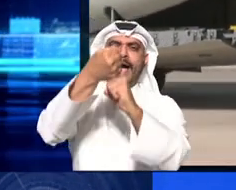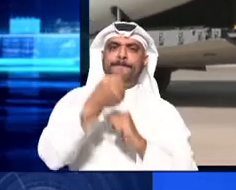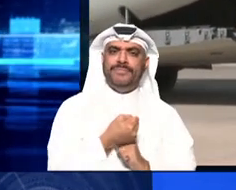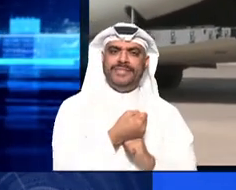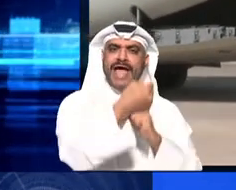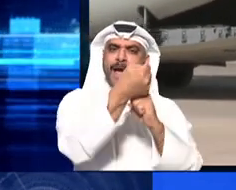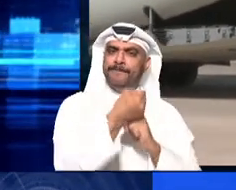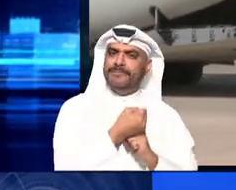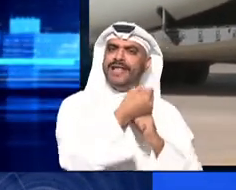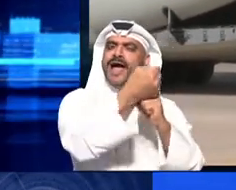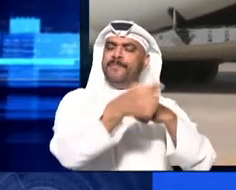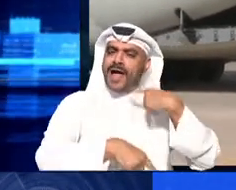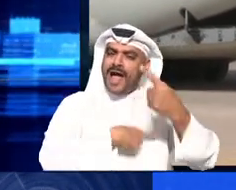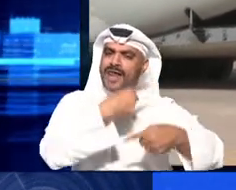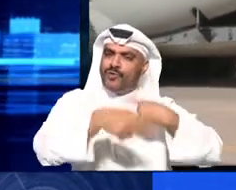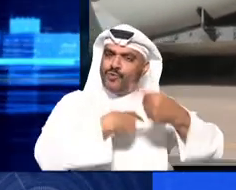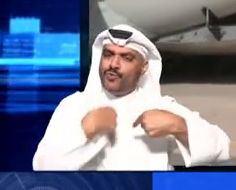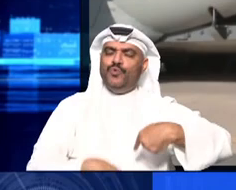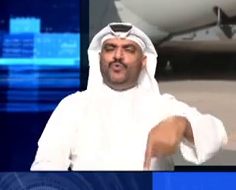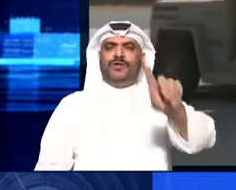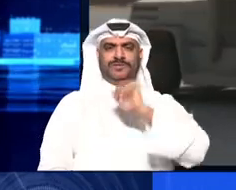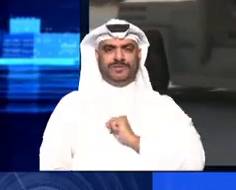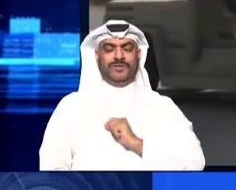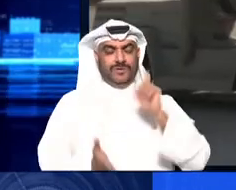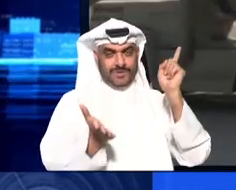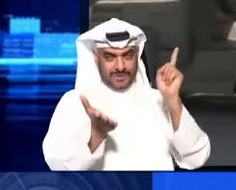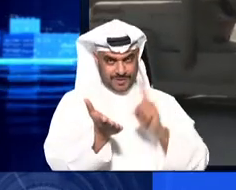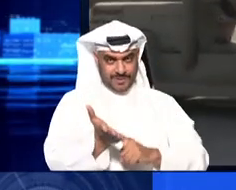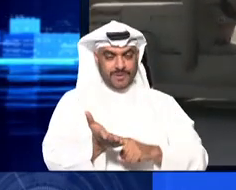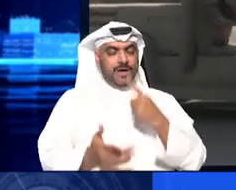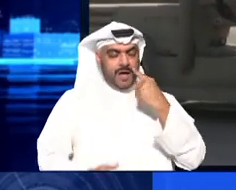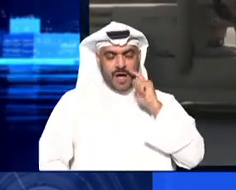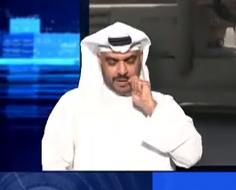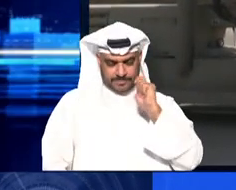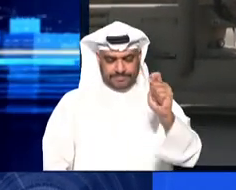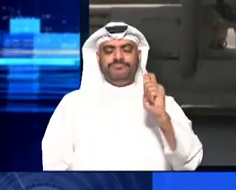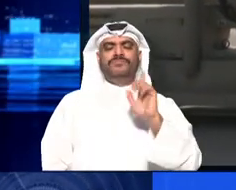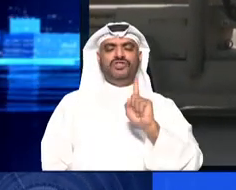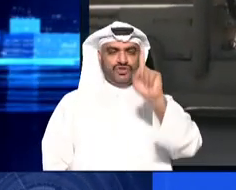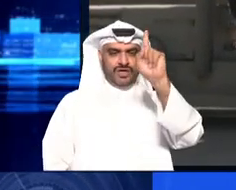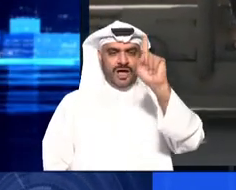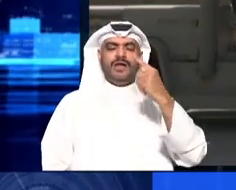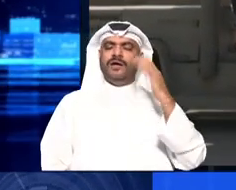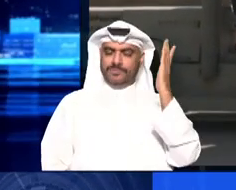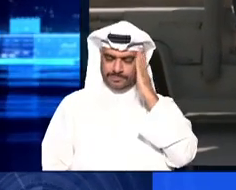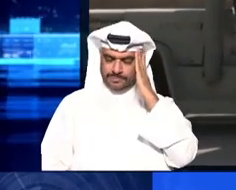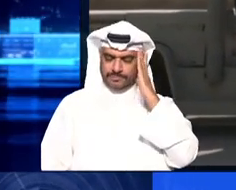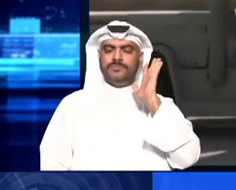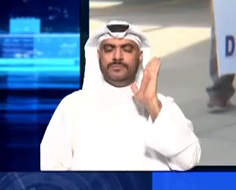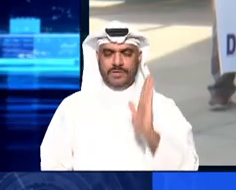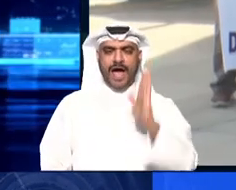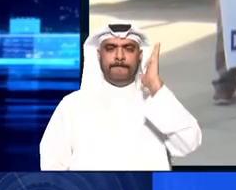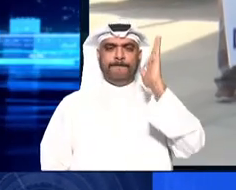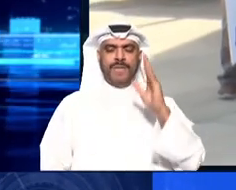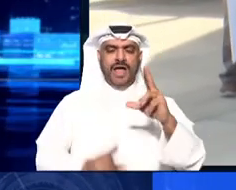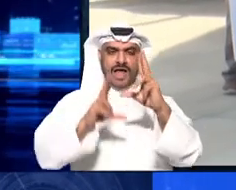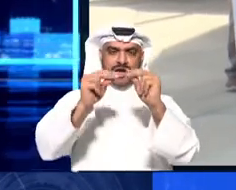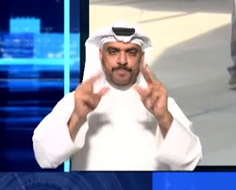مدى الأيام القادمة، ولدينا الحقيقة كل الثقة وكل القناعة بأن